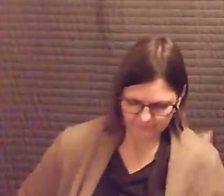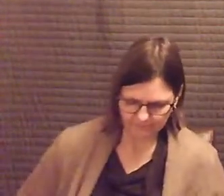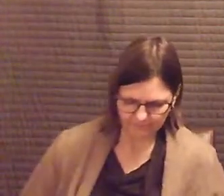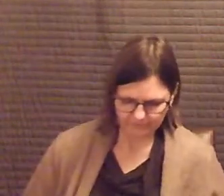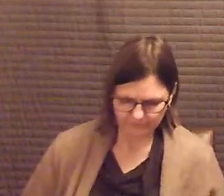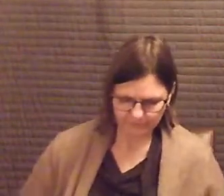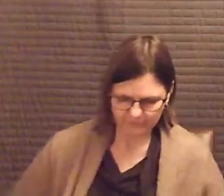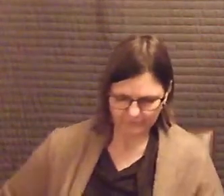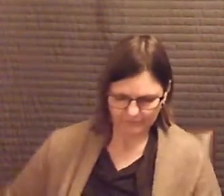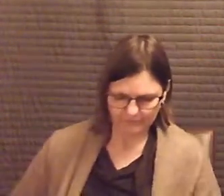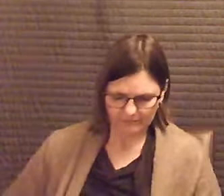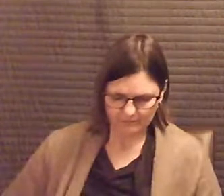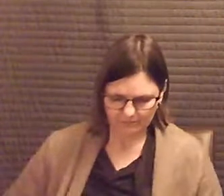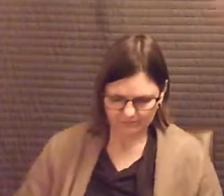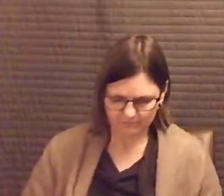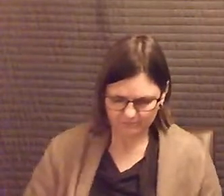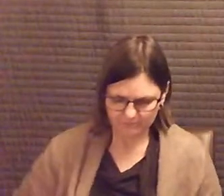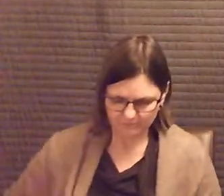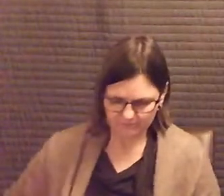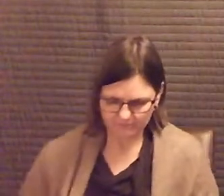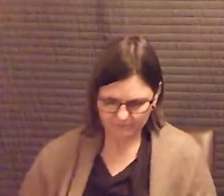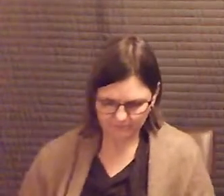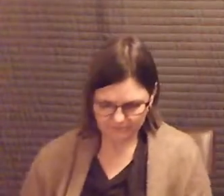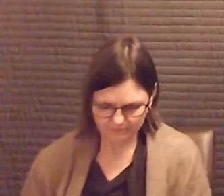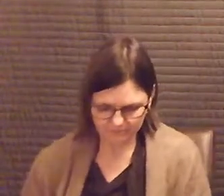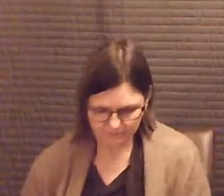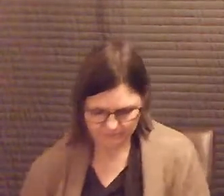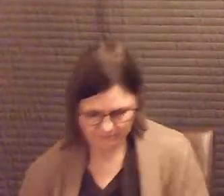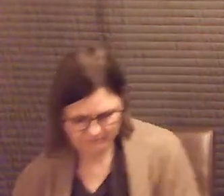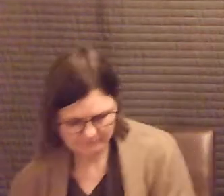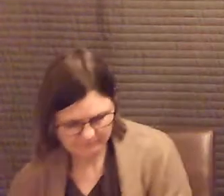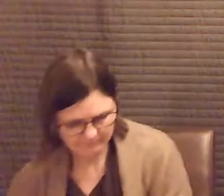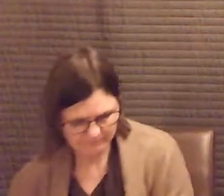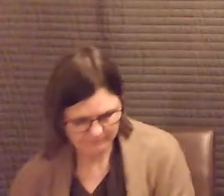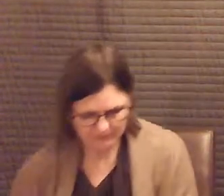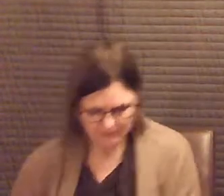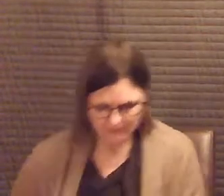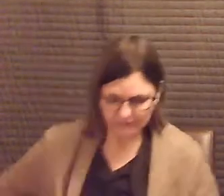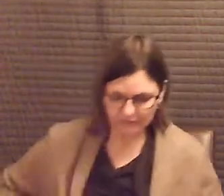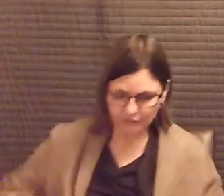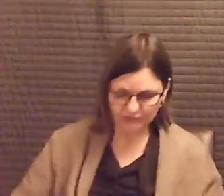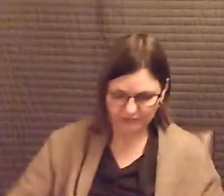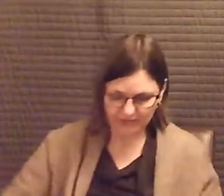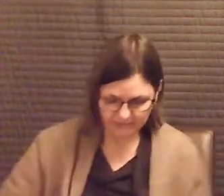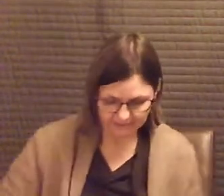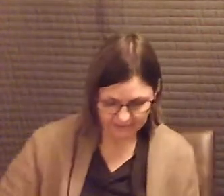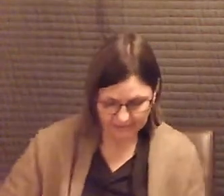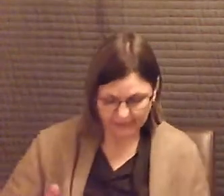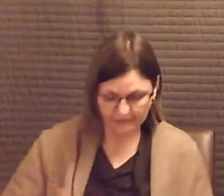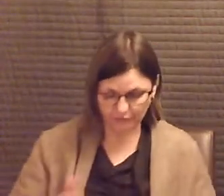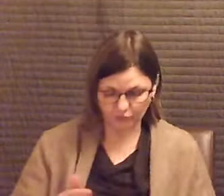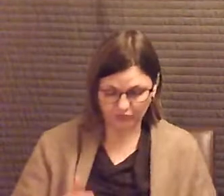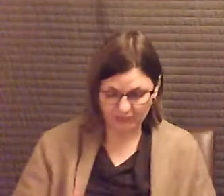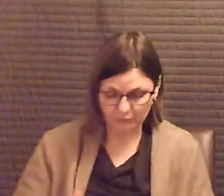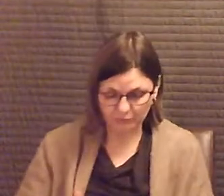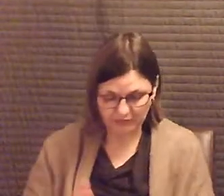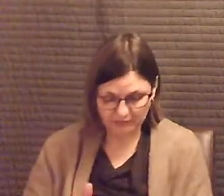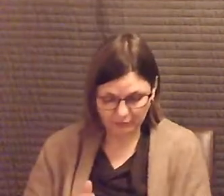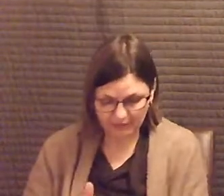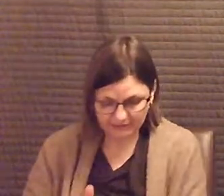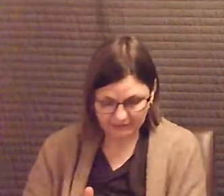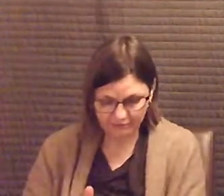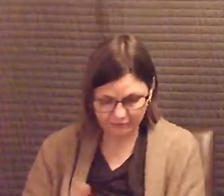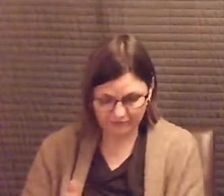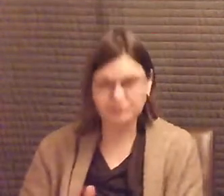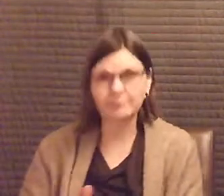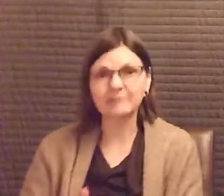in de provocatie we een duik in de google en die al testament zegt hey als je systeem wordt vanuit